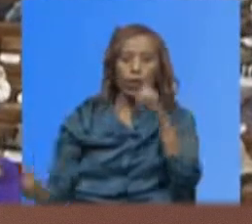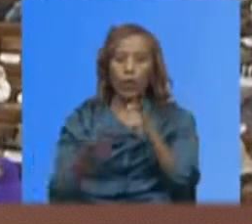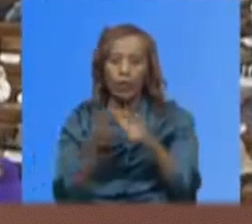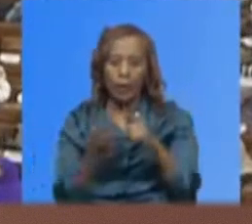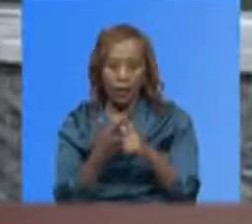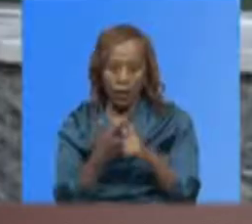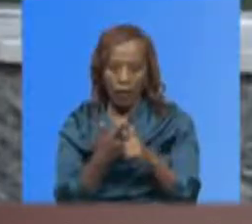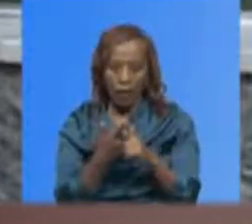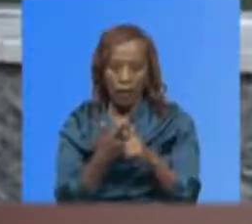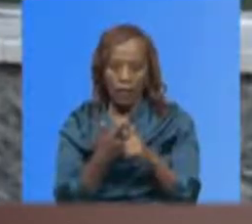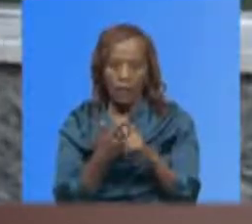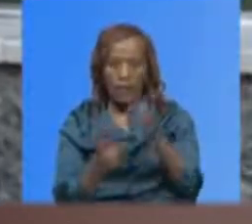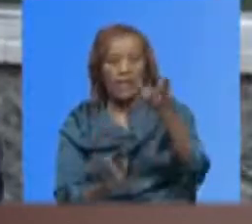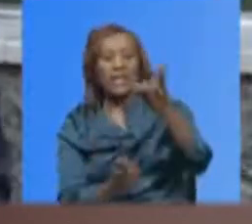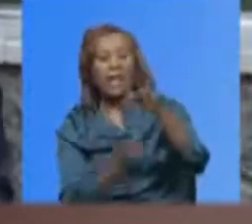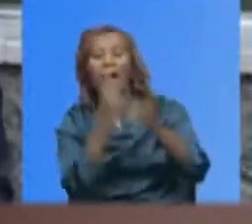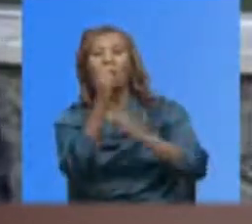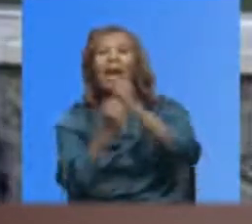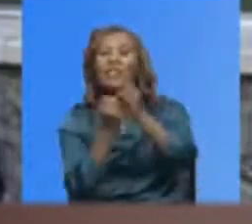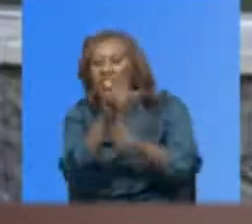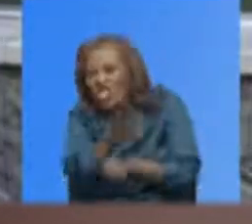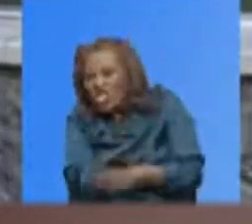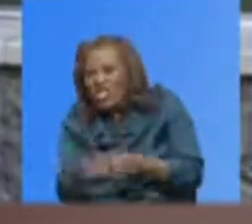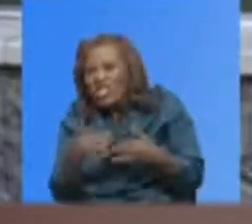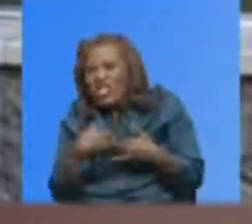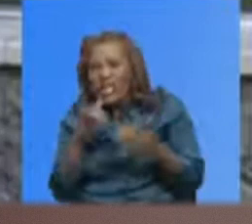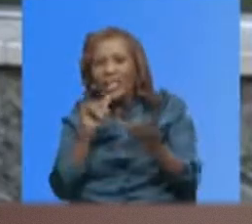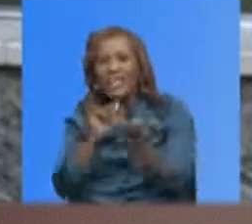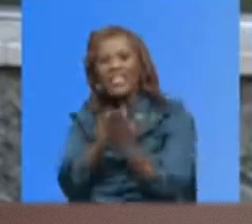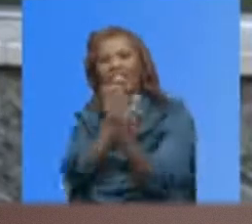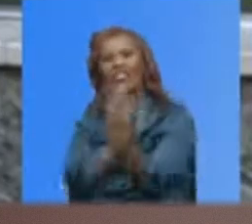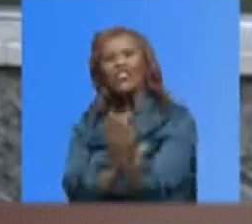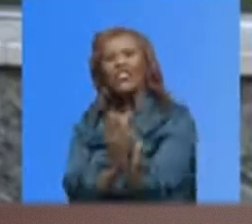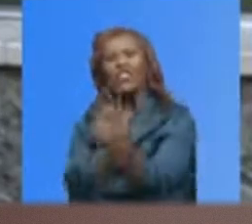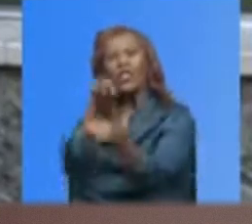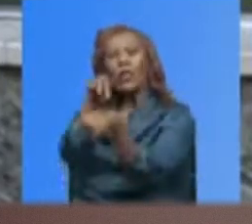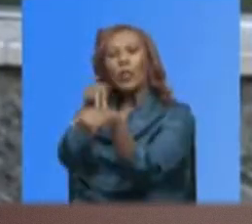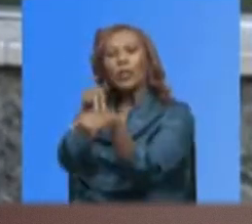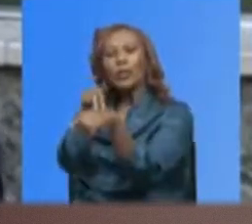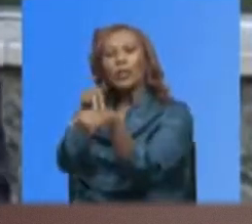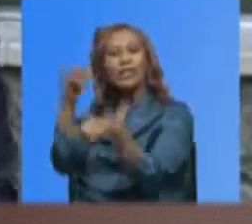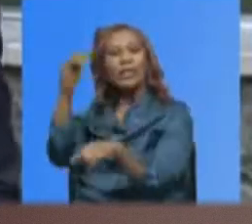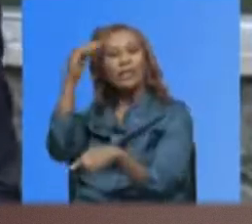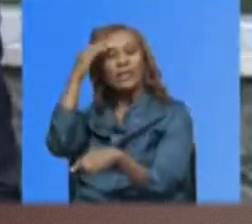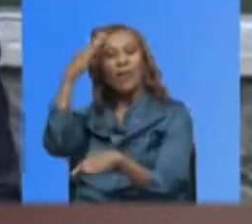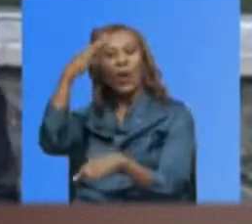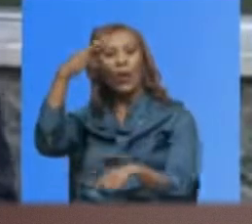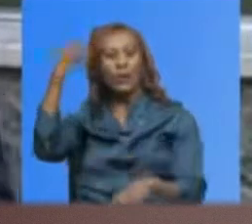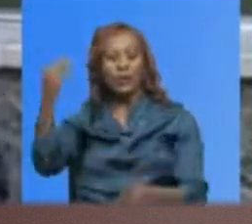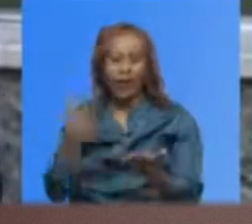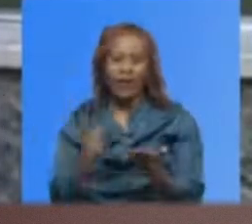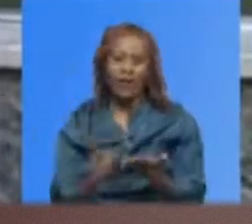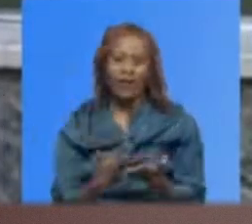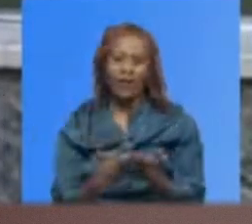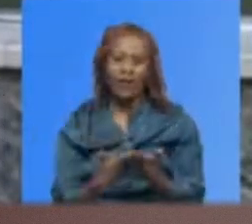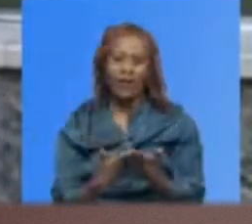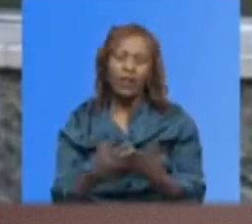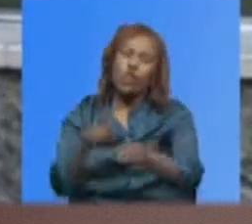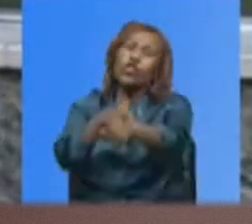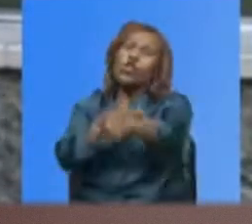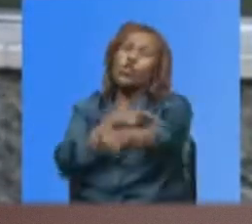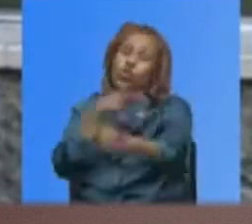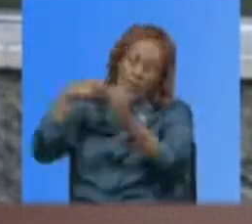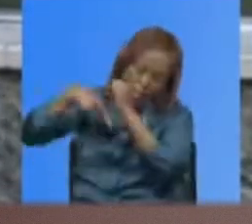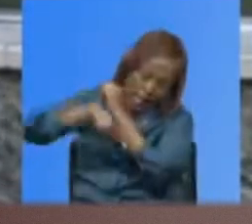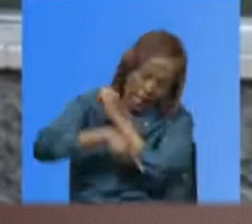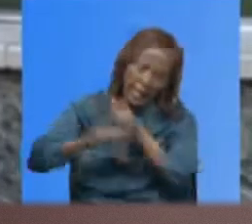ሁለተኛ የሰባት ዓመት ልጅ እያለሁ እንዲህ ከፊታችሁ እንደምቆም የምታውቅና ይህንን ሩቅ